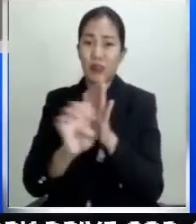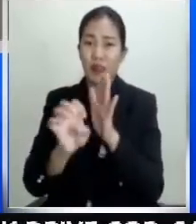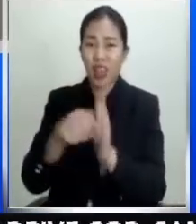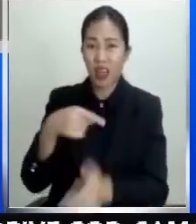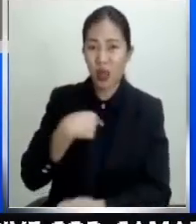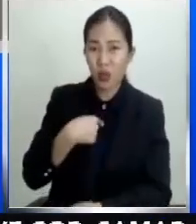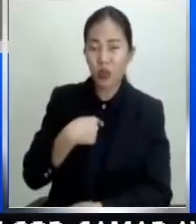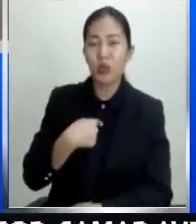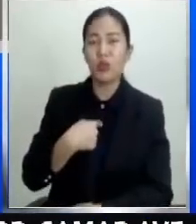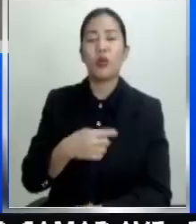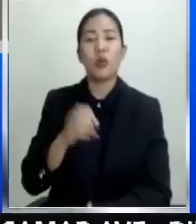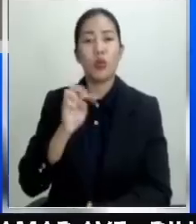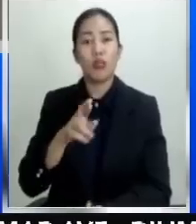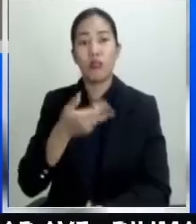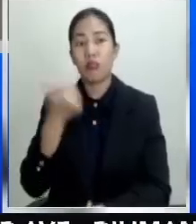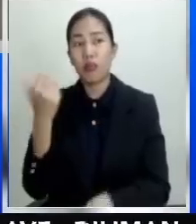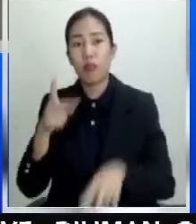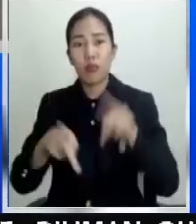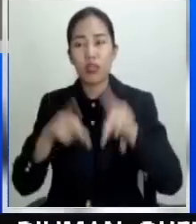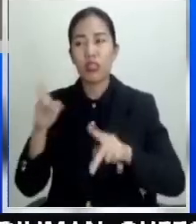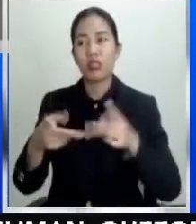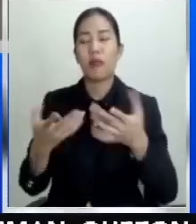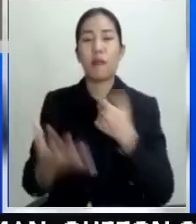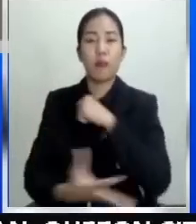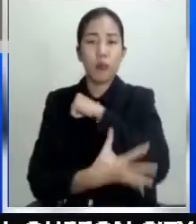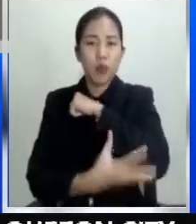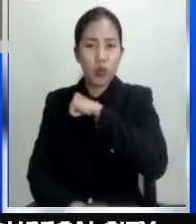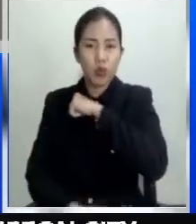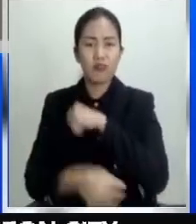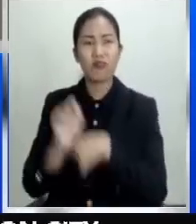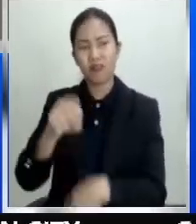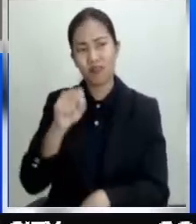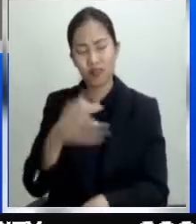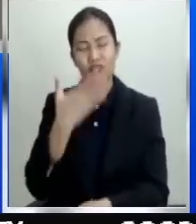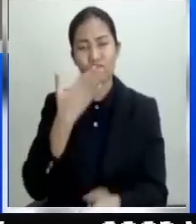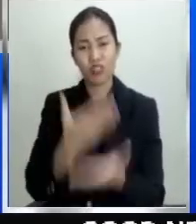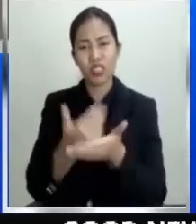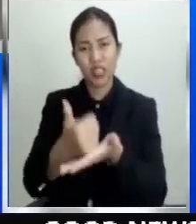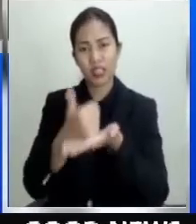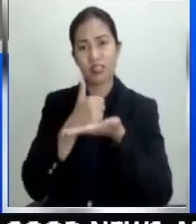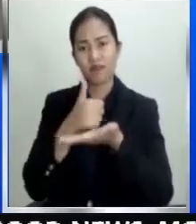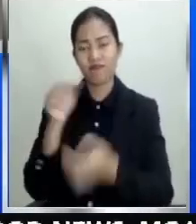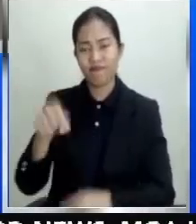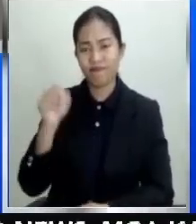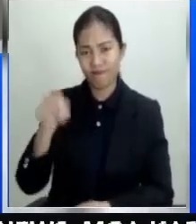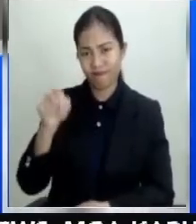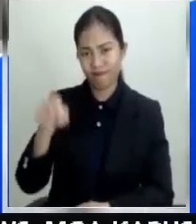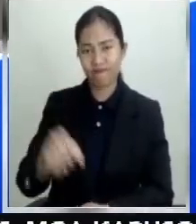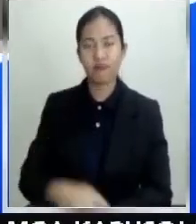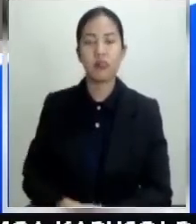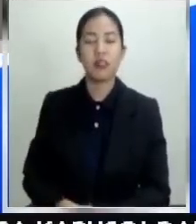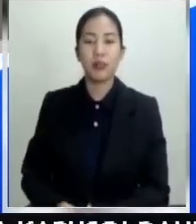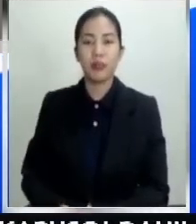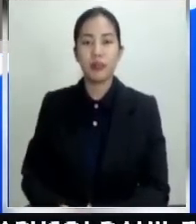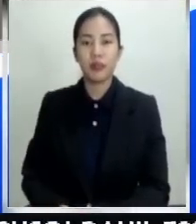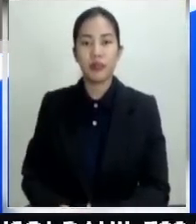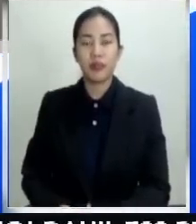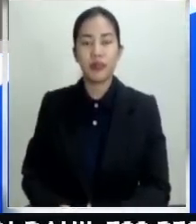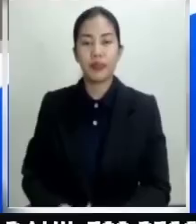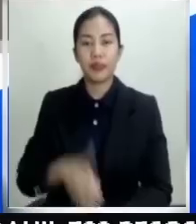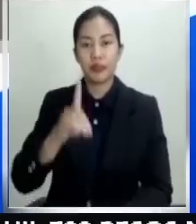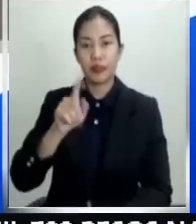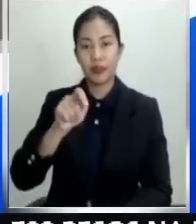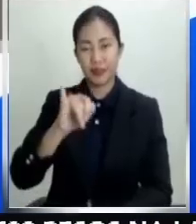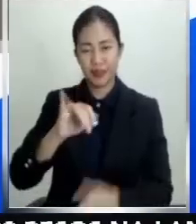na naghihirap. Oo, pagkitaro talaga. Mayon. Pagbibigay diin ng DTI, hindi